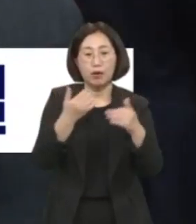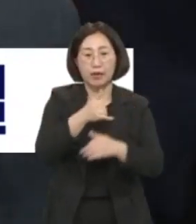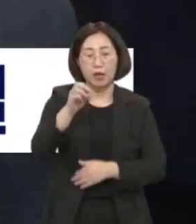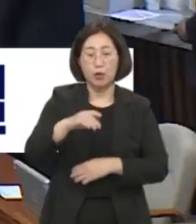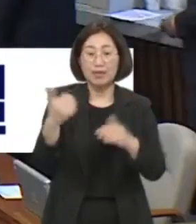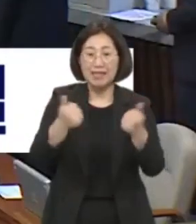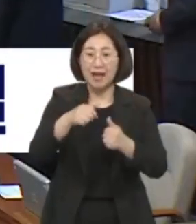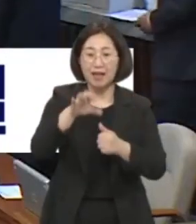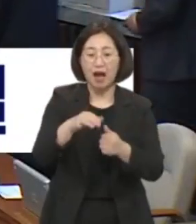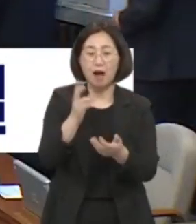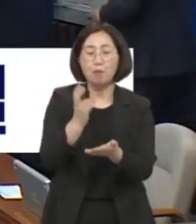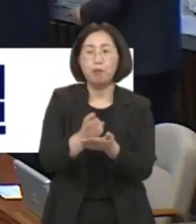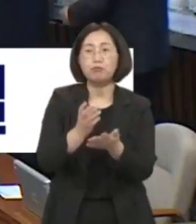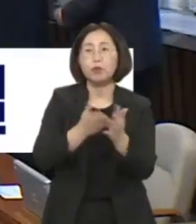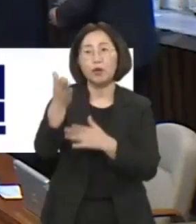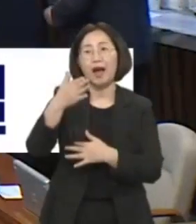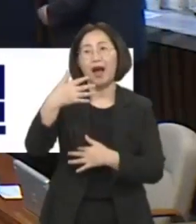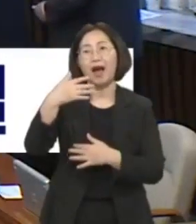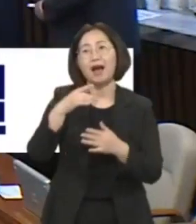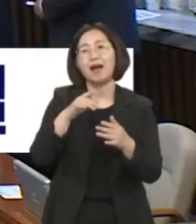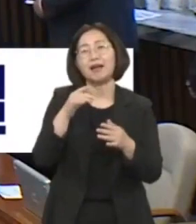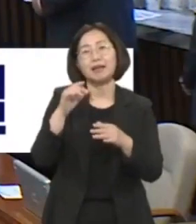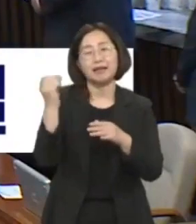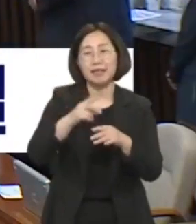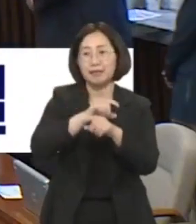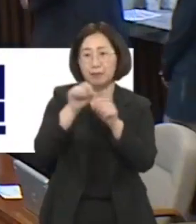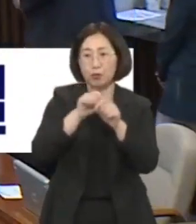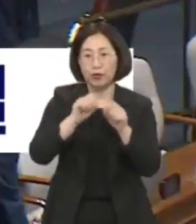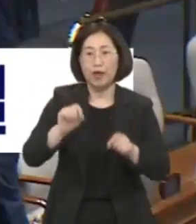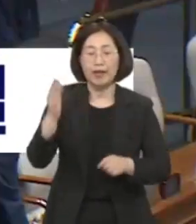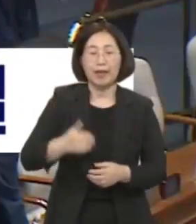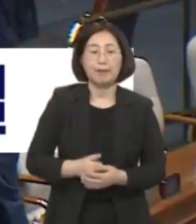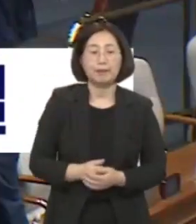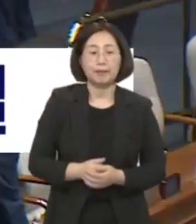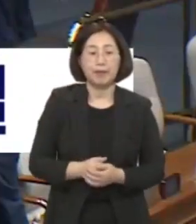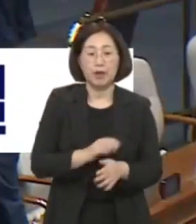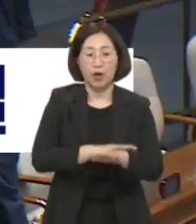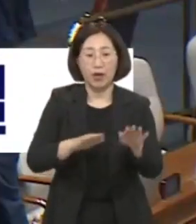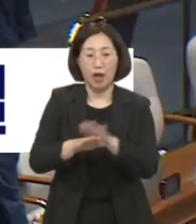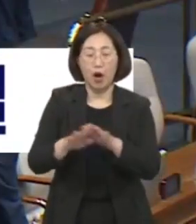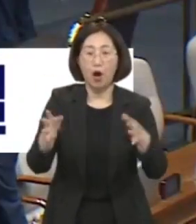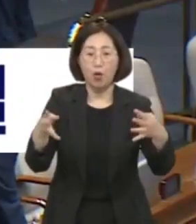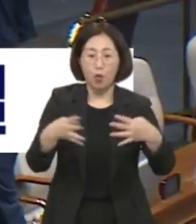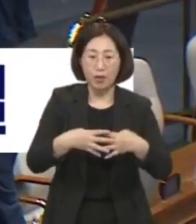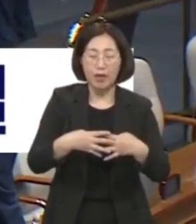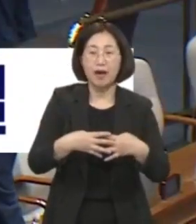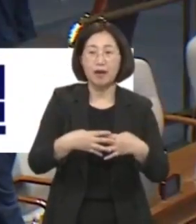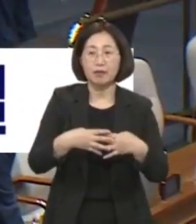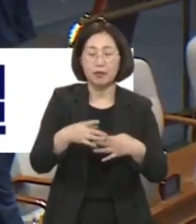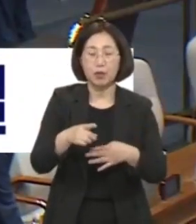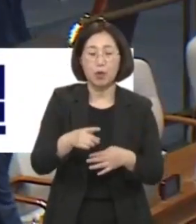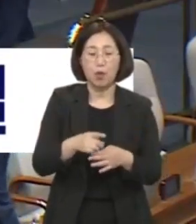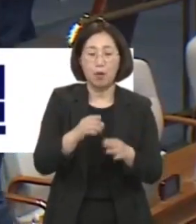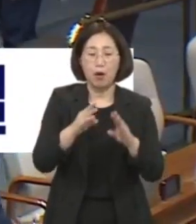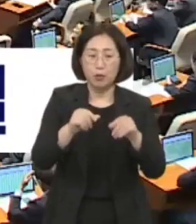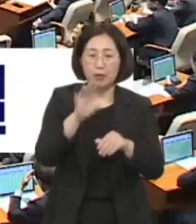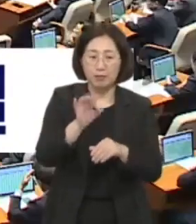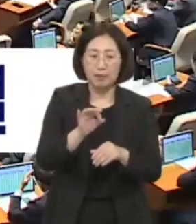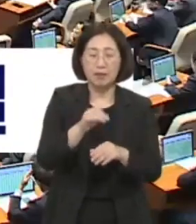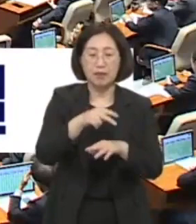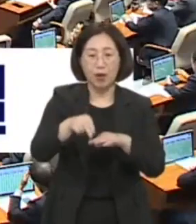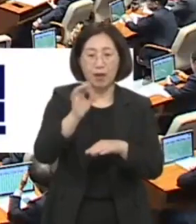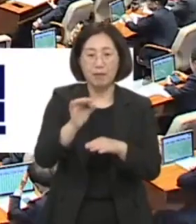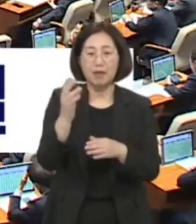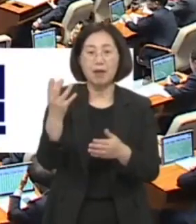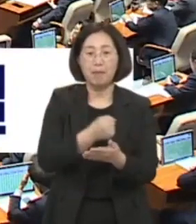됐습니다 세종의사당 건립은 지난 대선 여야의 공통 공약으로 토지 매입비와 설계비가 확보됐지만 국회에서